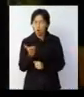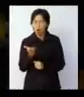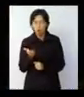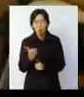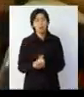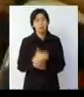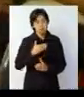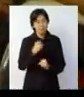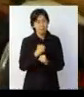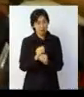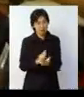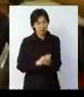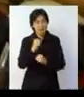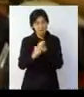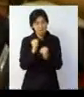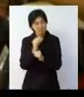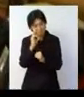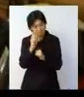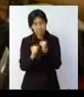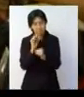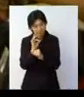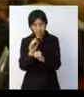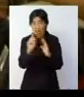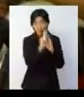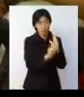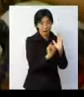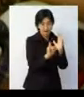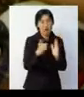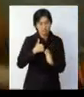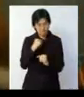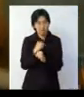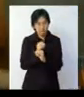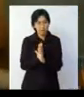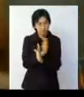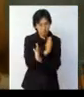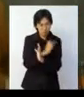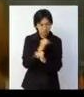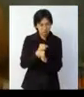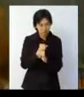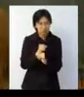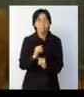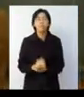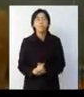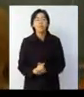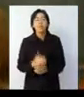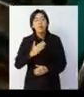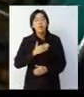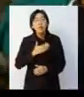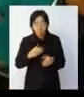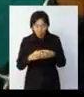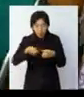ทางศูนย์เนี่ยทำงานเรื่องนี้มา 7-8 ปีแล้วนะครับทำก่อนที่จะมีกฎหมายนะครับและเราก็เหมือนกับว่าเ